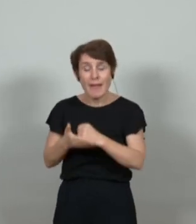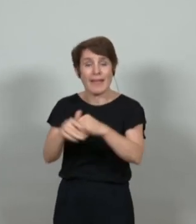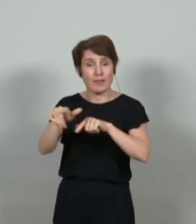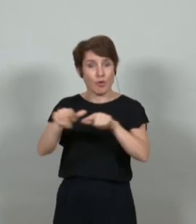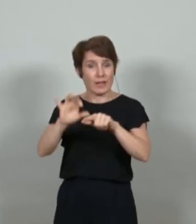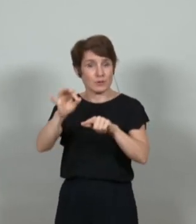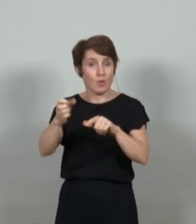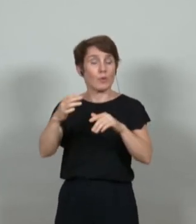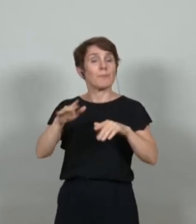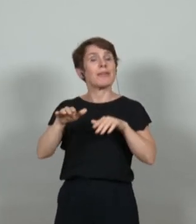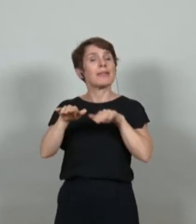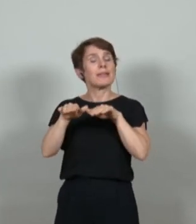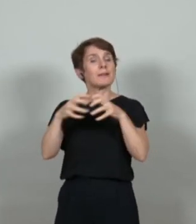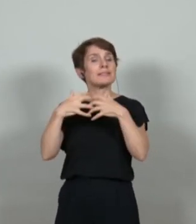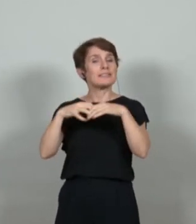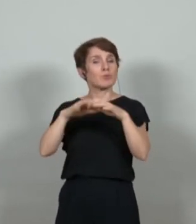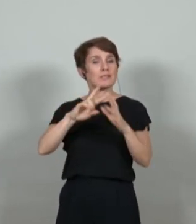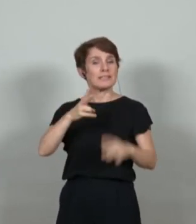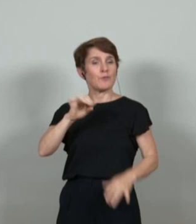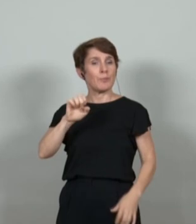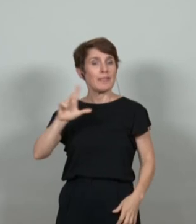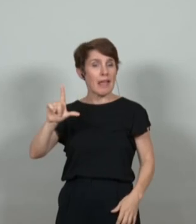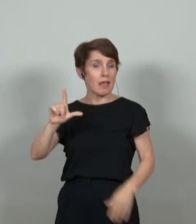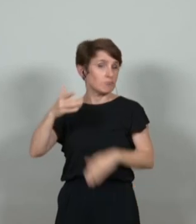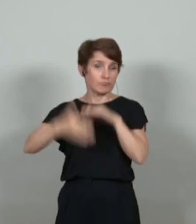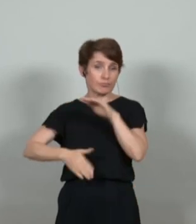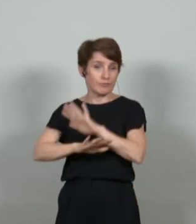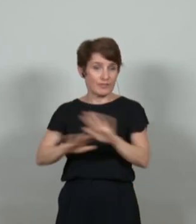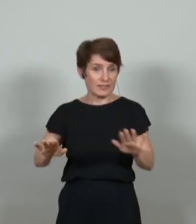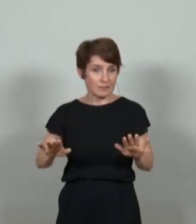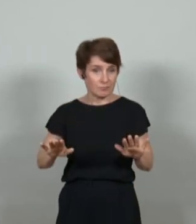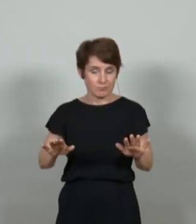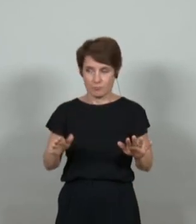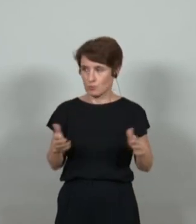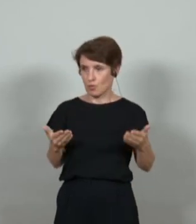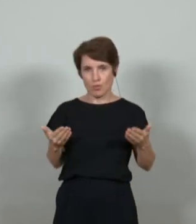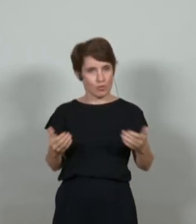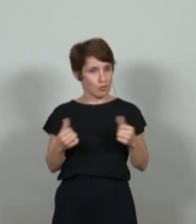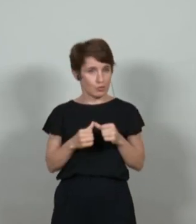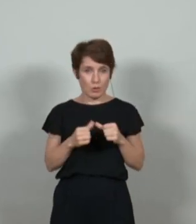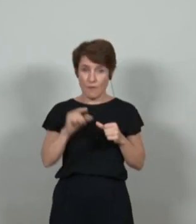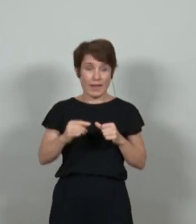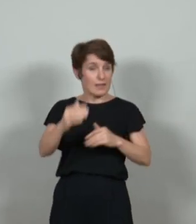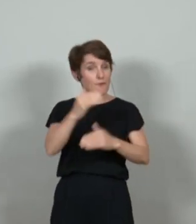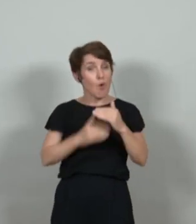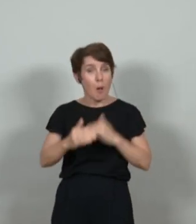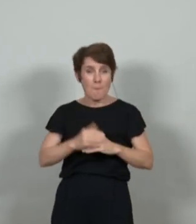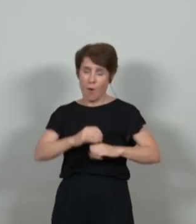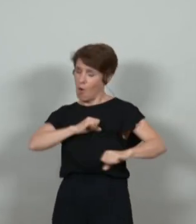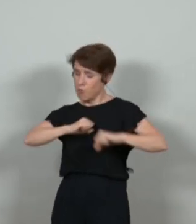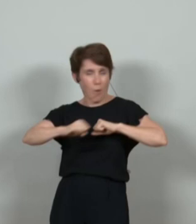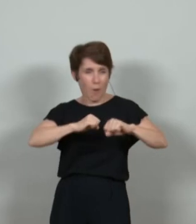de dispositifs Pinel et aujourd'hui urgent de mettre en oeuvre un véritable plan pour Marshall de logement